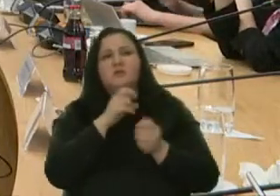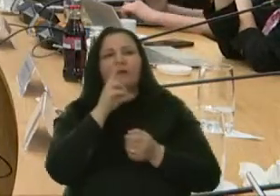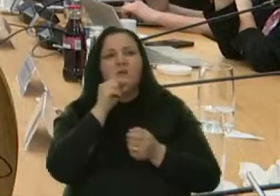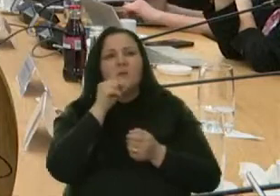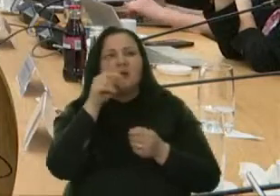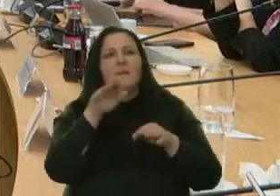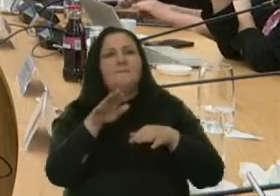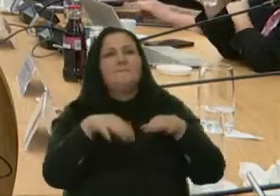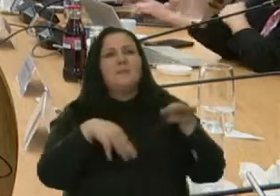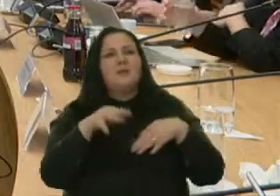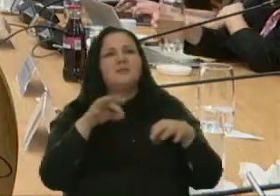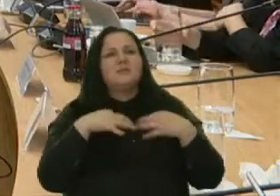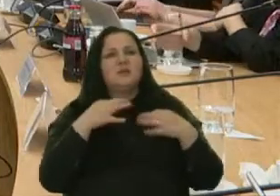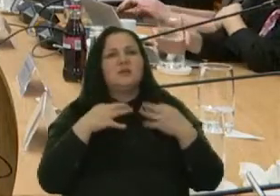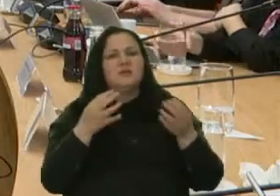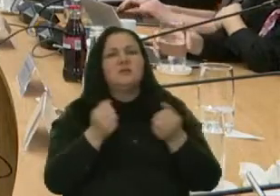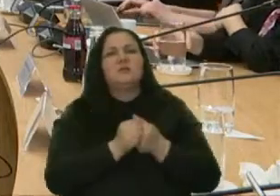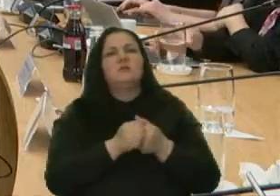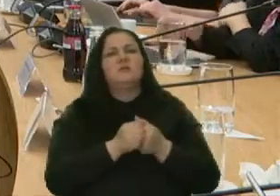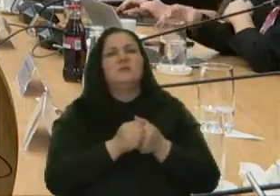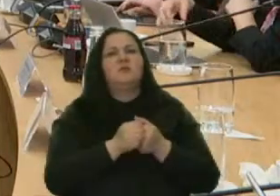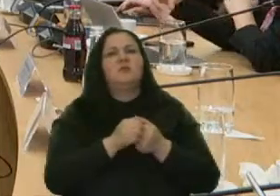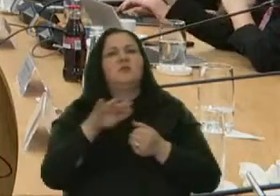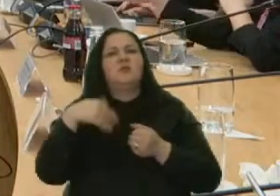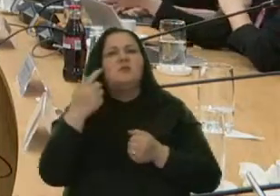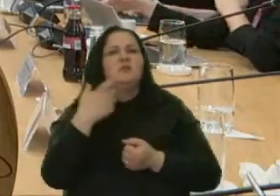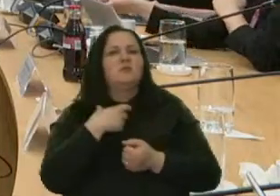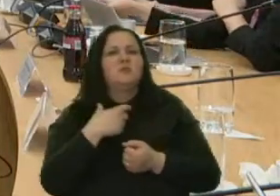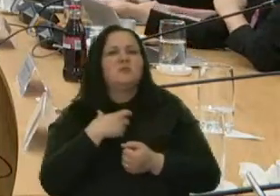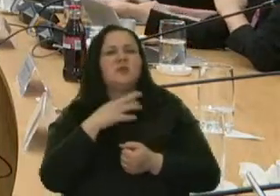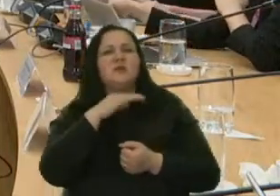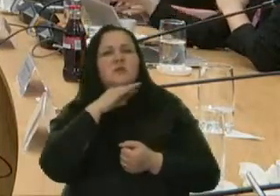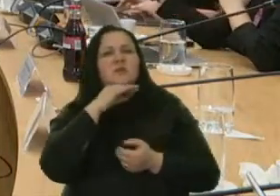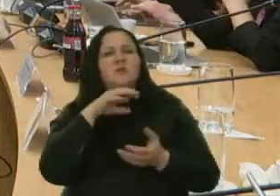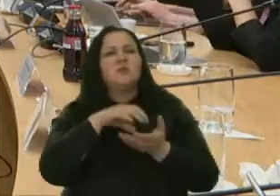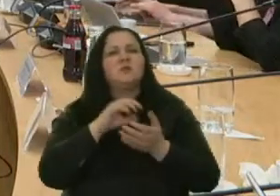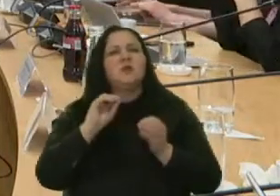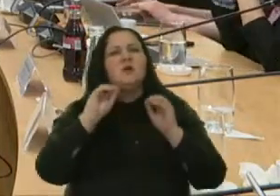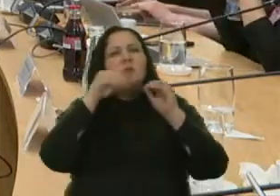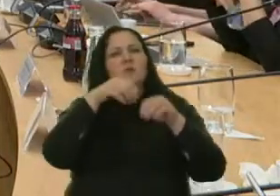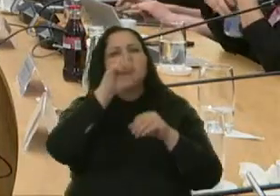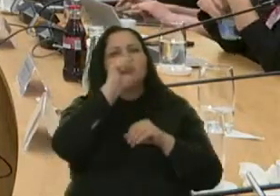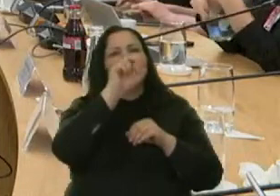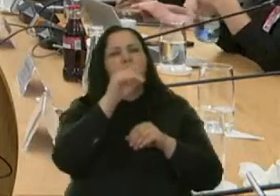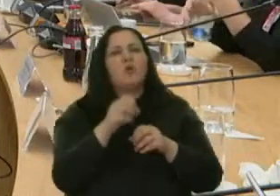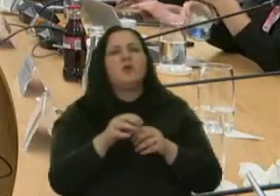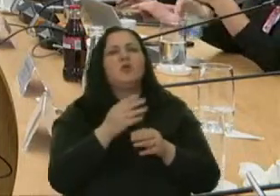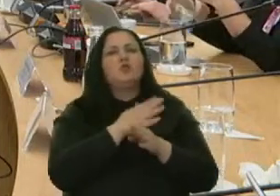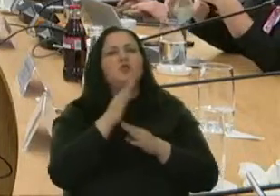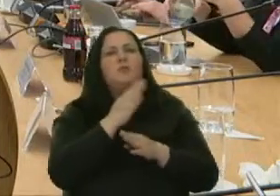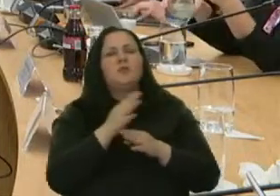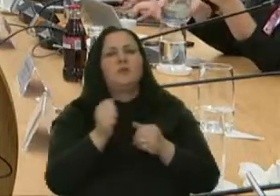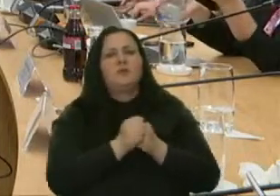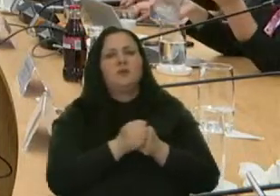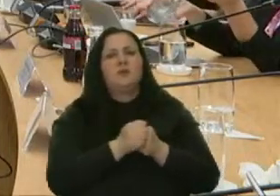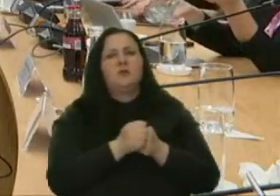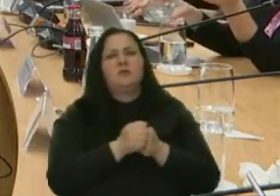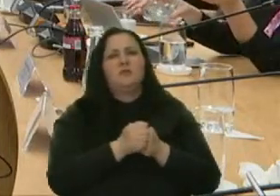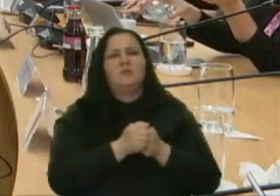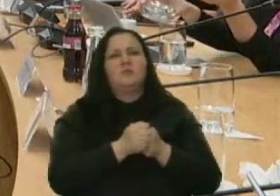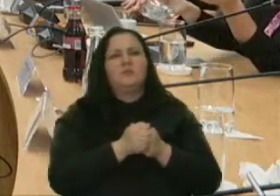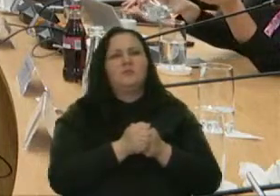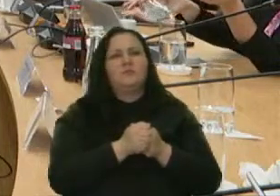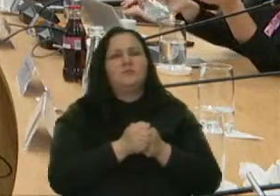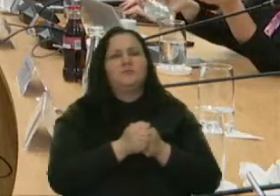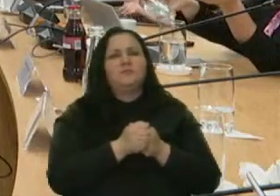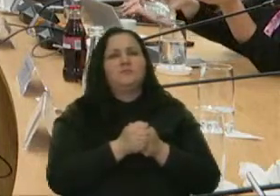la Ministerul Sănătății să i asimileze și o să le dea posibilitate ca administrațiile locale să mai pună spor suplimentar sau ce trebuie făcut acolo creați condițiile astea legale